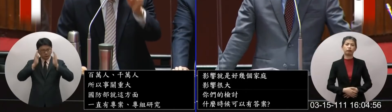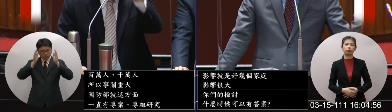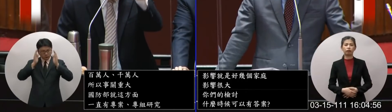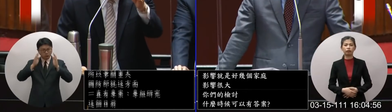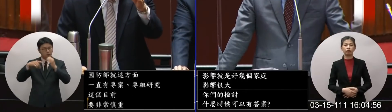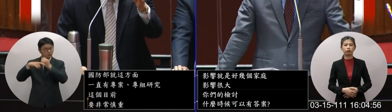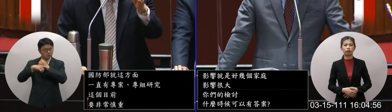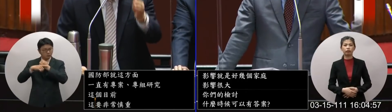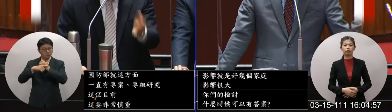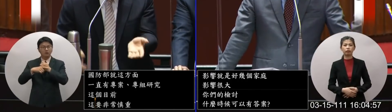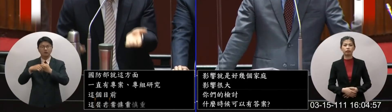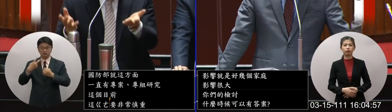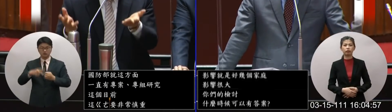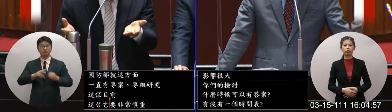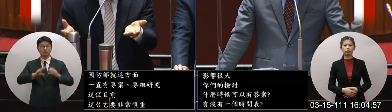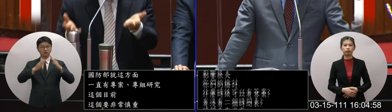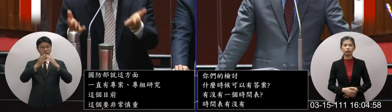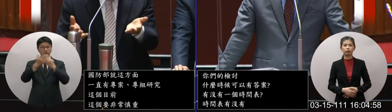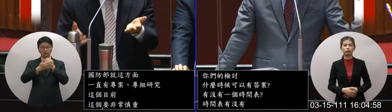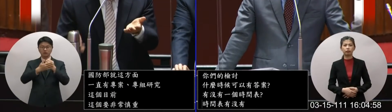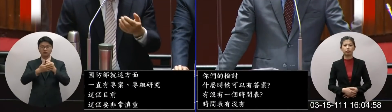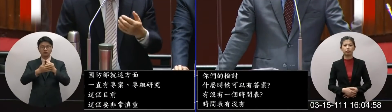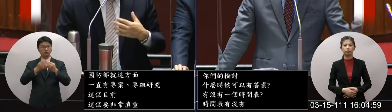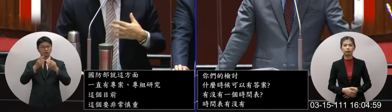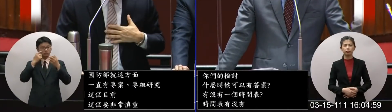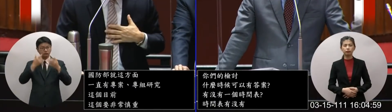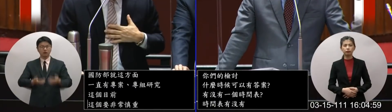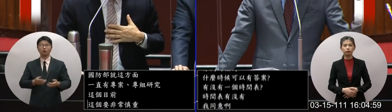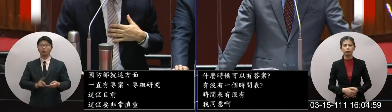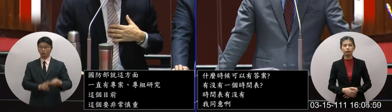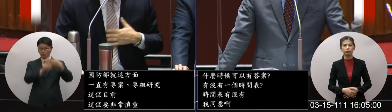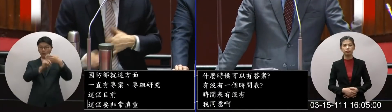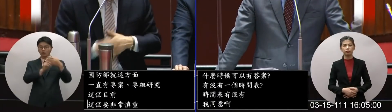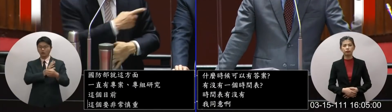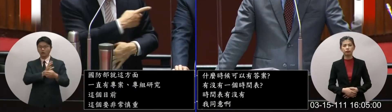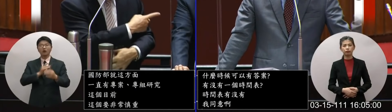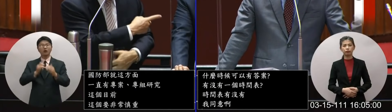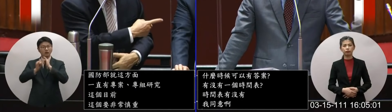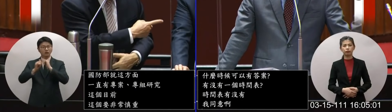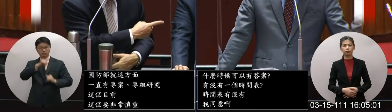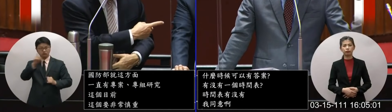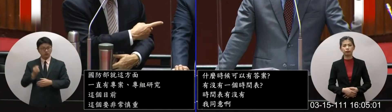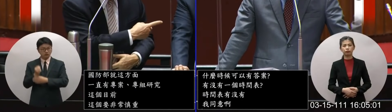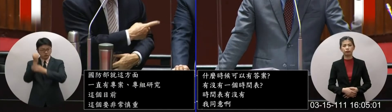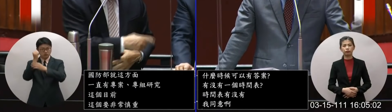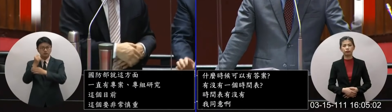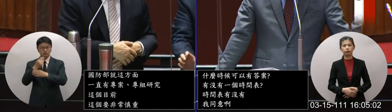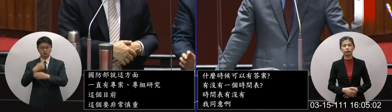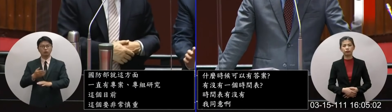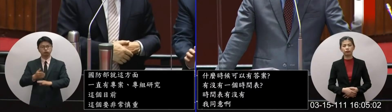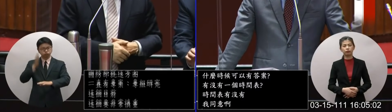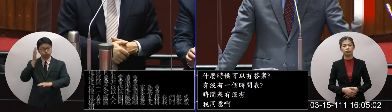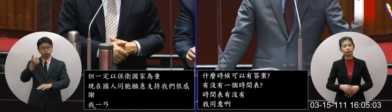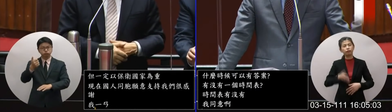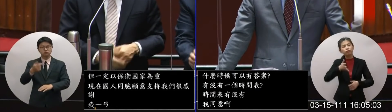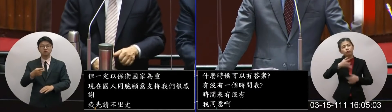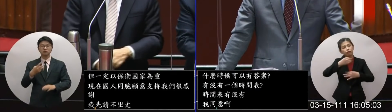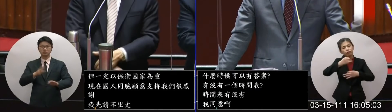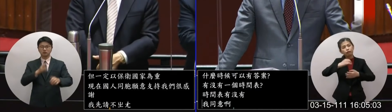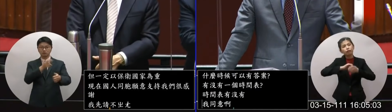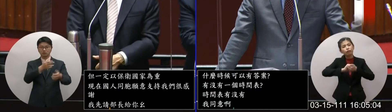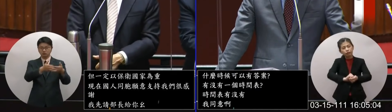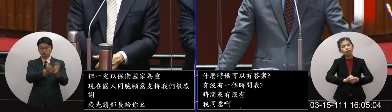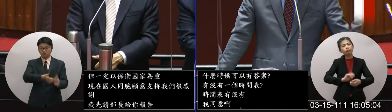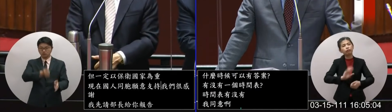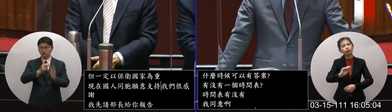家为重。那现在国人同胞愿意支持，我们很感谢。那我先请部长给你报告。 部长有没有时间？ 我跟委员报